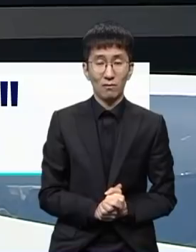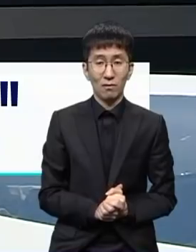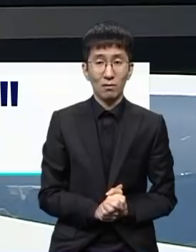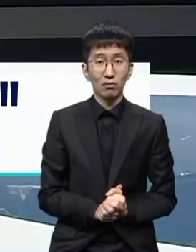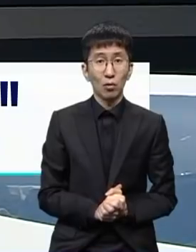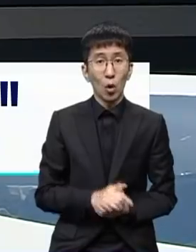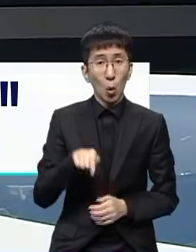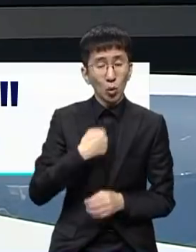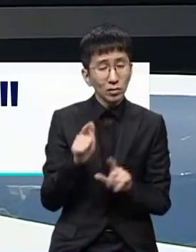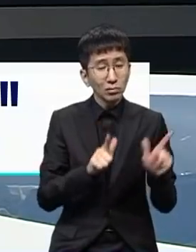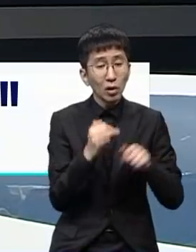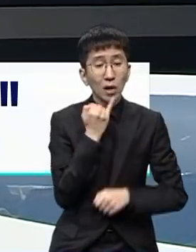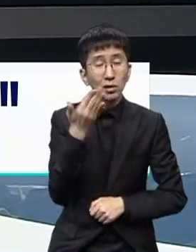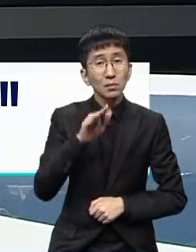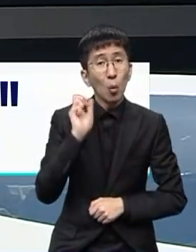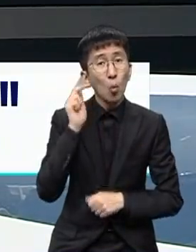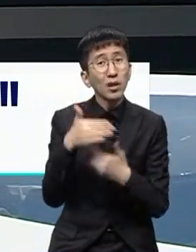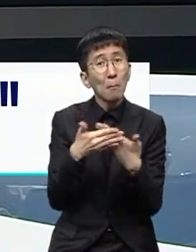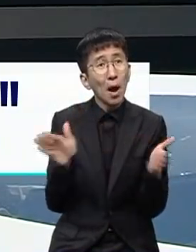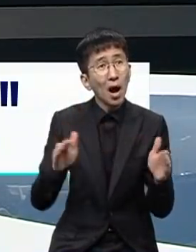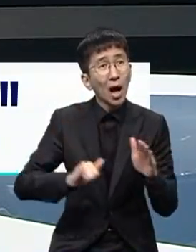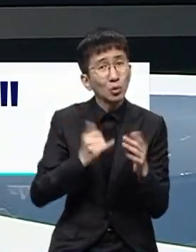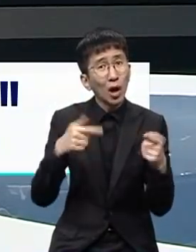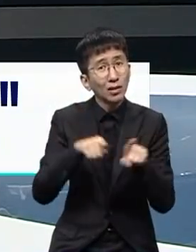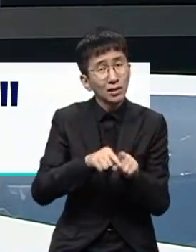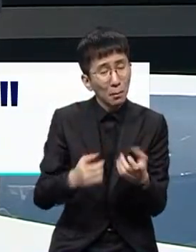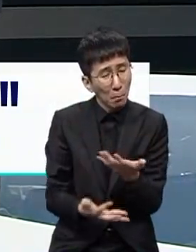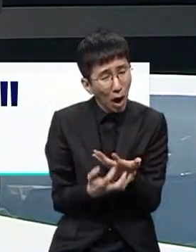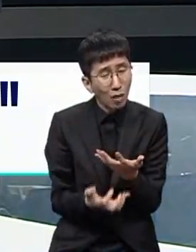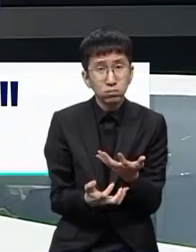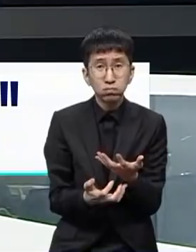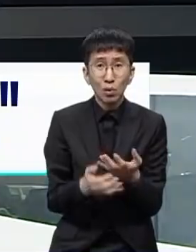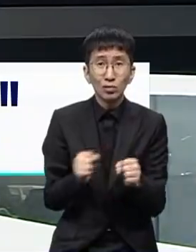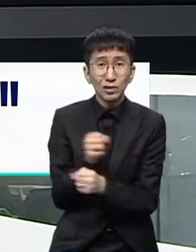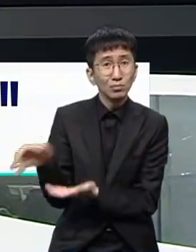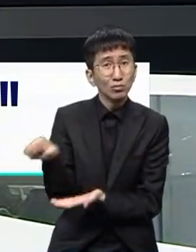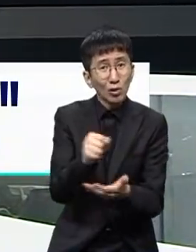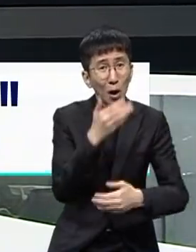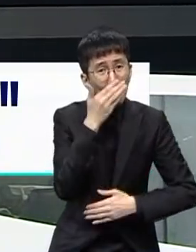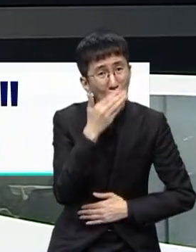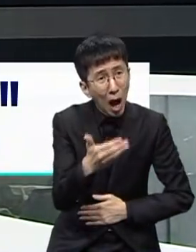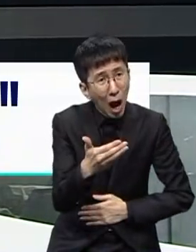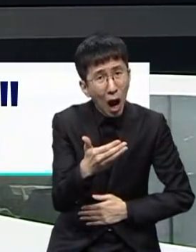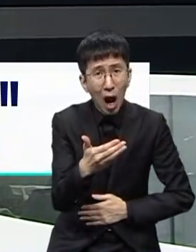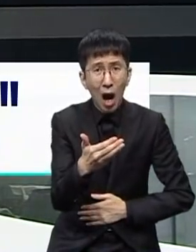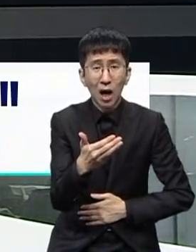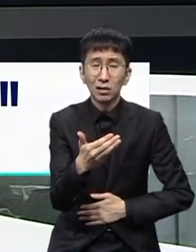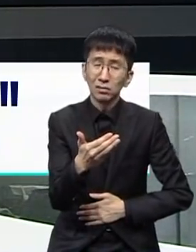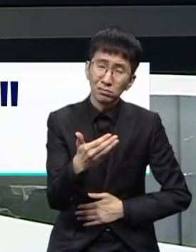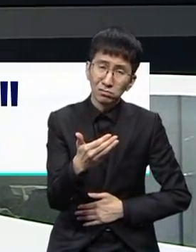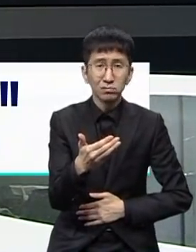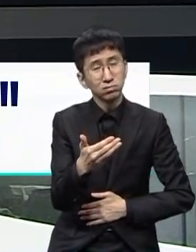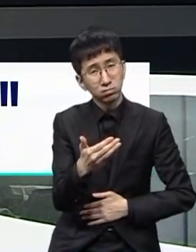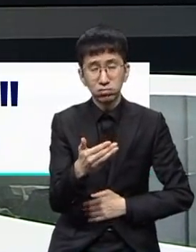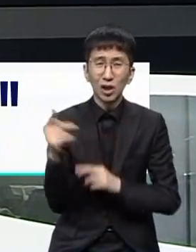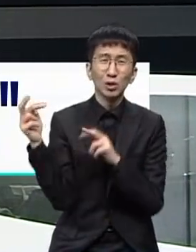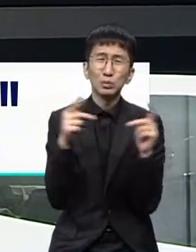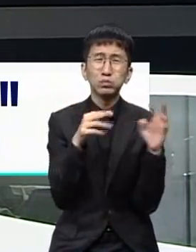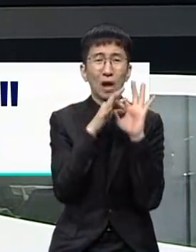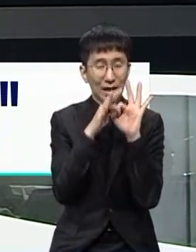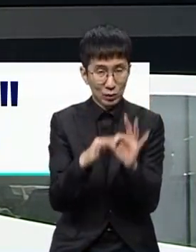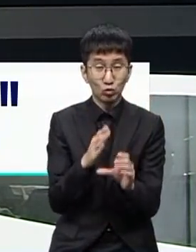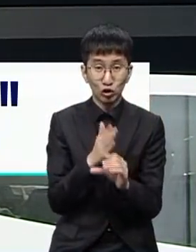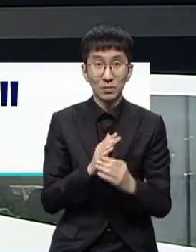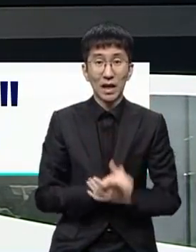뭐 혼자 서면 몰라도 호텔방에서 뭐 가족이 밥해 먹고 또 짐을 들여놓고 살수 있냐면서 정치권에서도 비판이